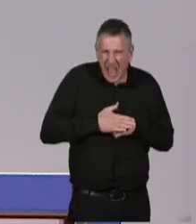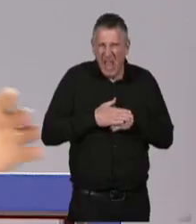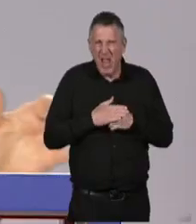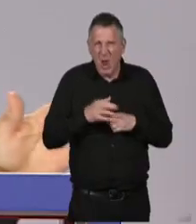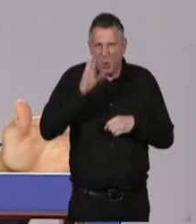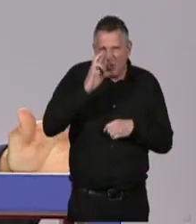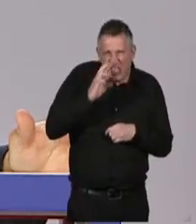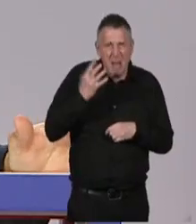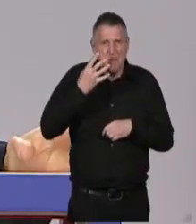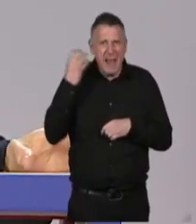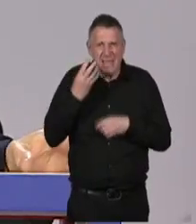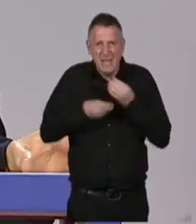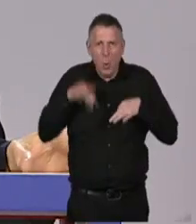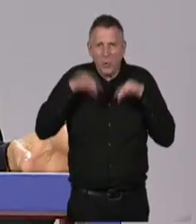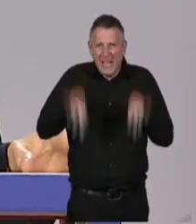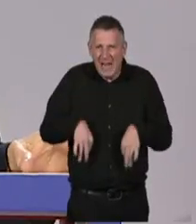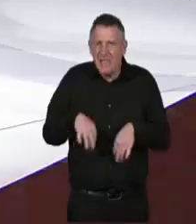Russie.